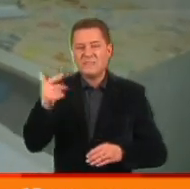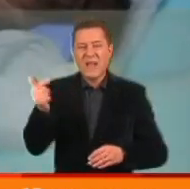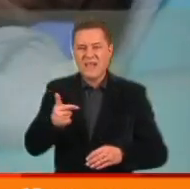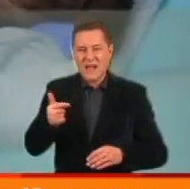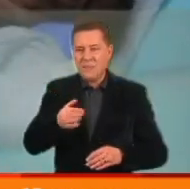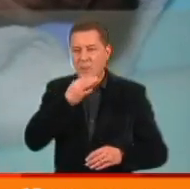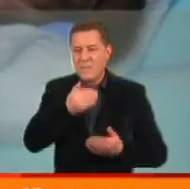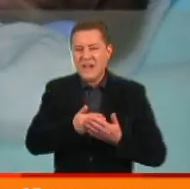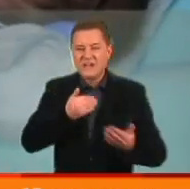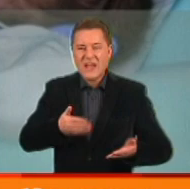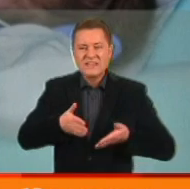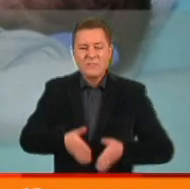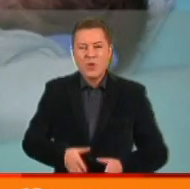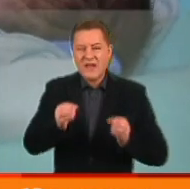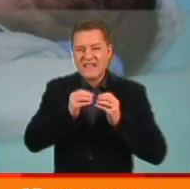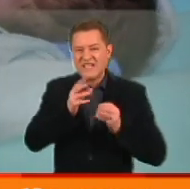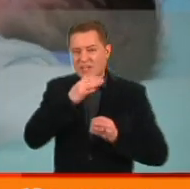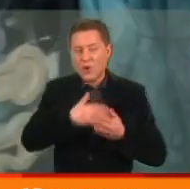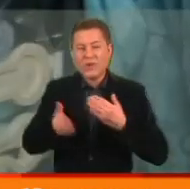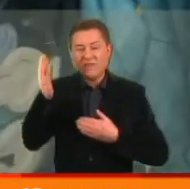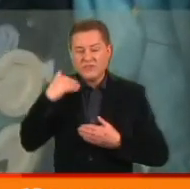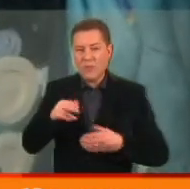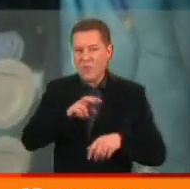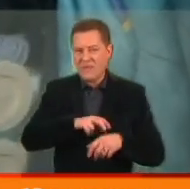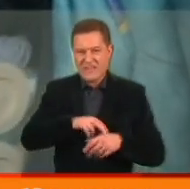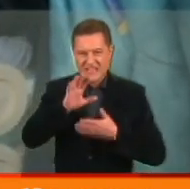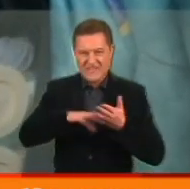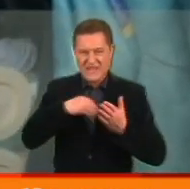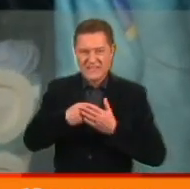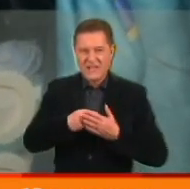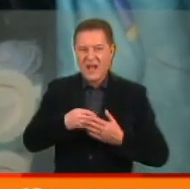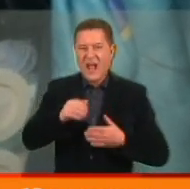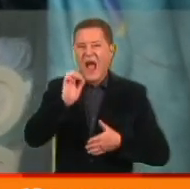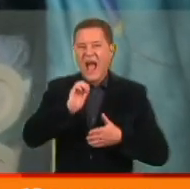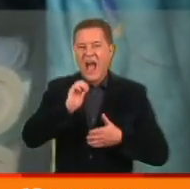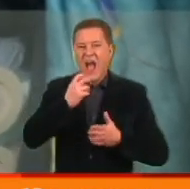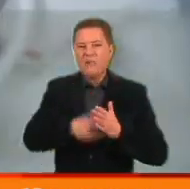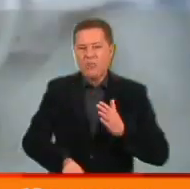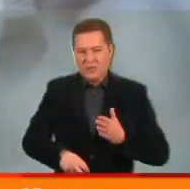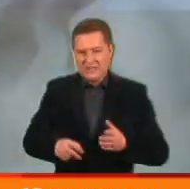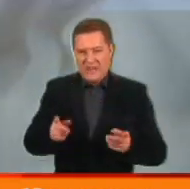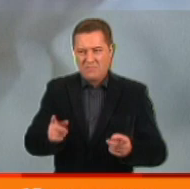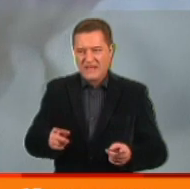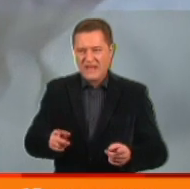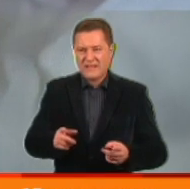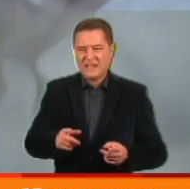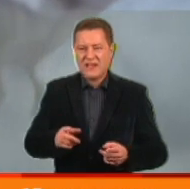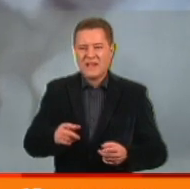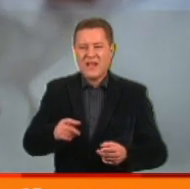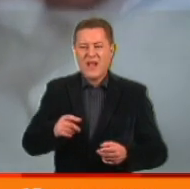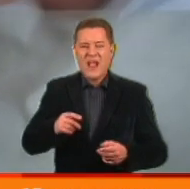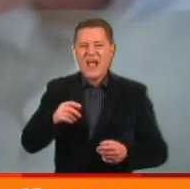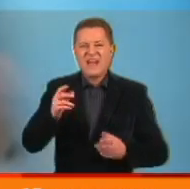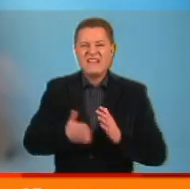в передчасні пологи. Ще 10 років тому таких медики цинічно називали абортний плід або позаучі, ще грубіше